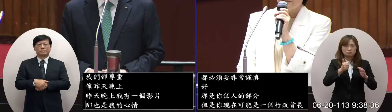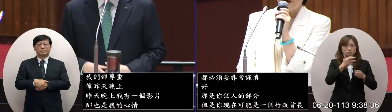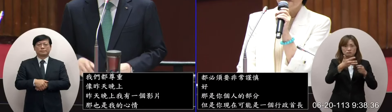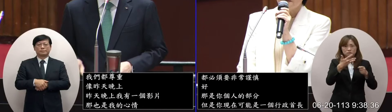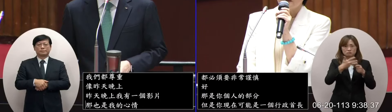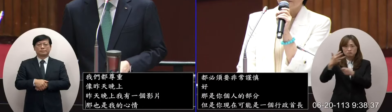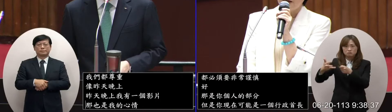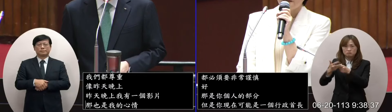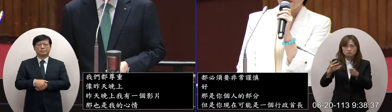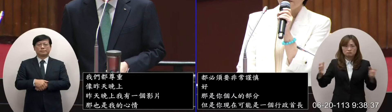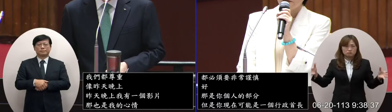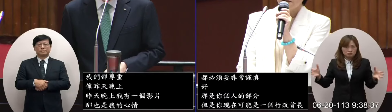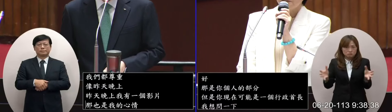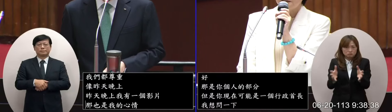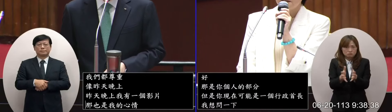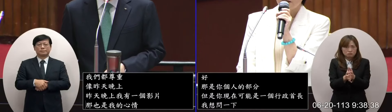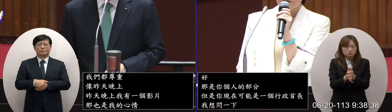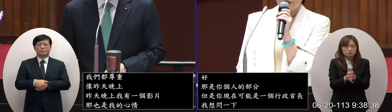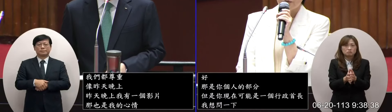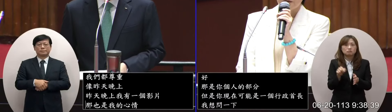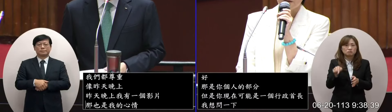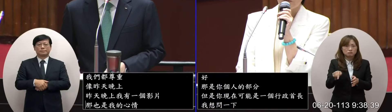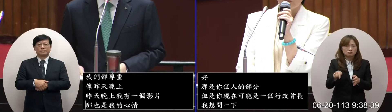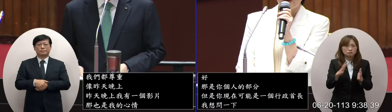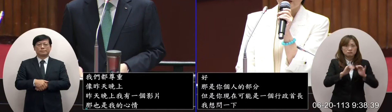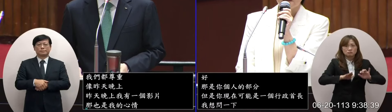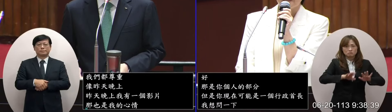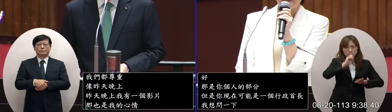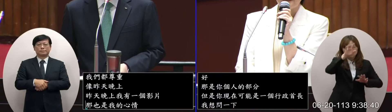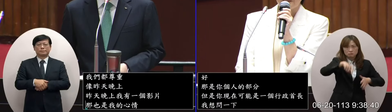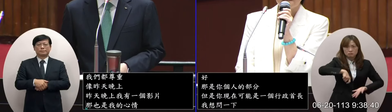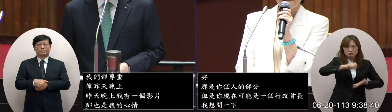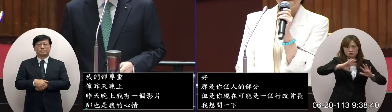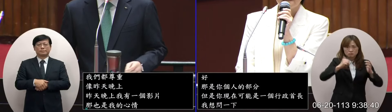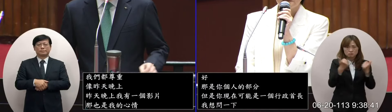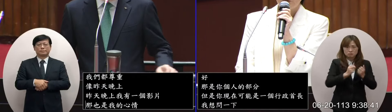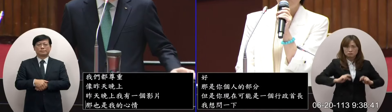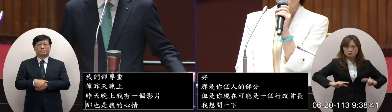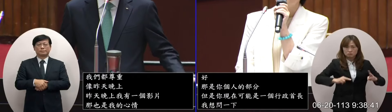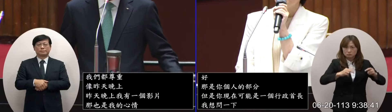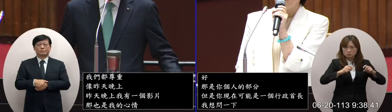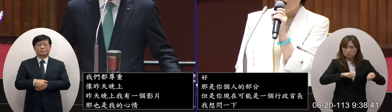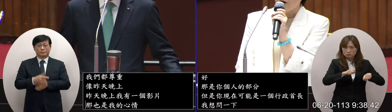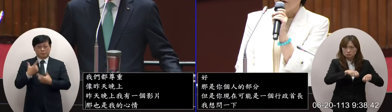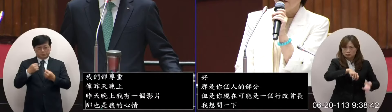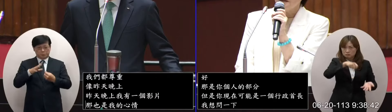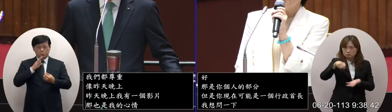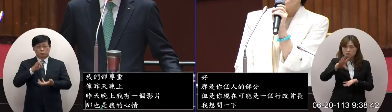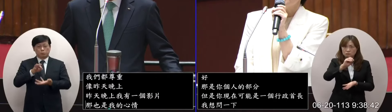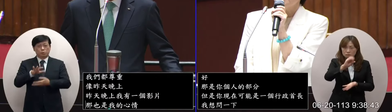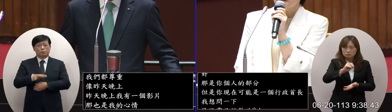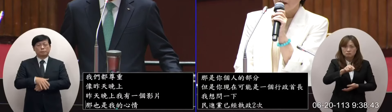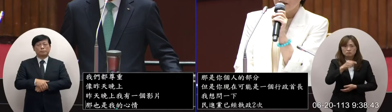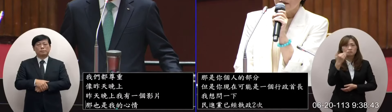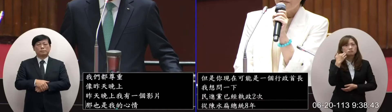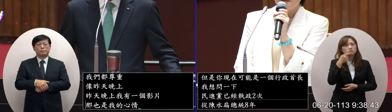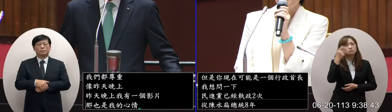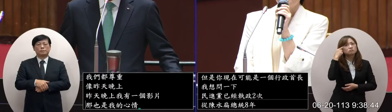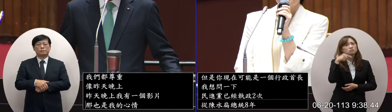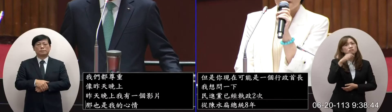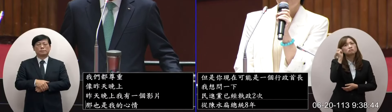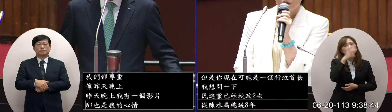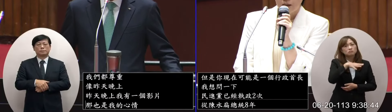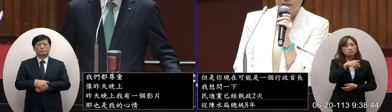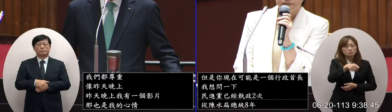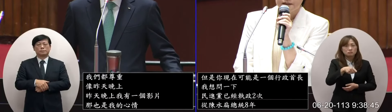问这两个八年，民进党有提出任何国会改革的版本吗？如果你觉得不好，那又是你的信念。